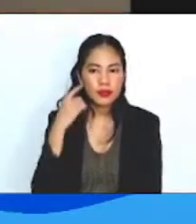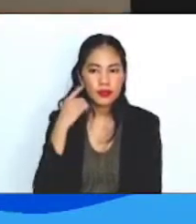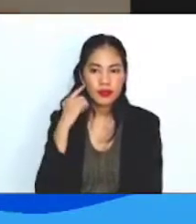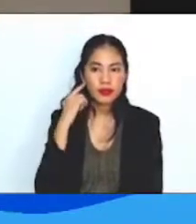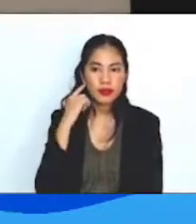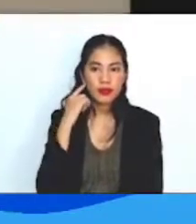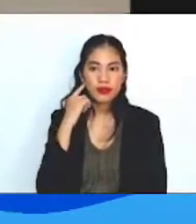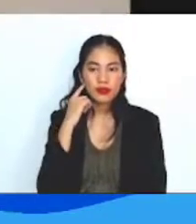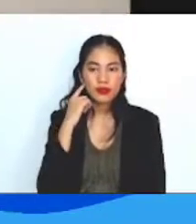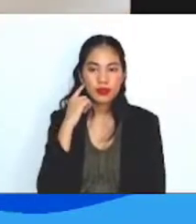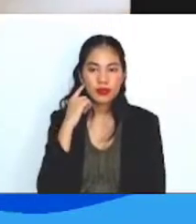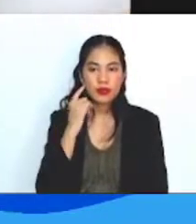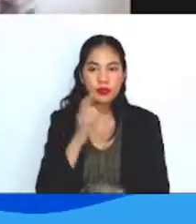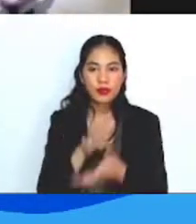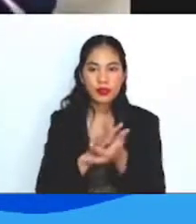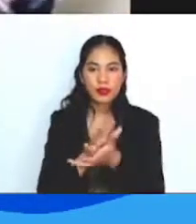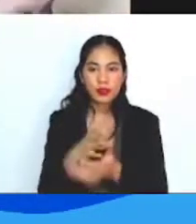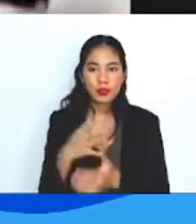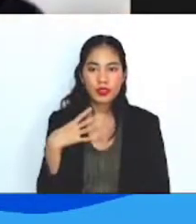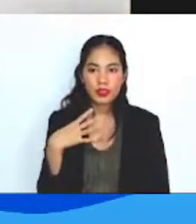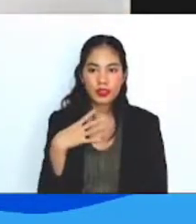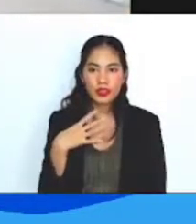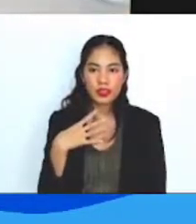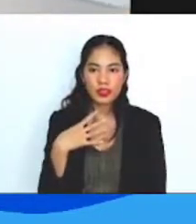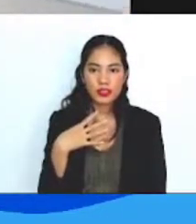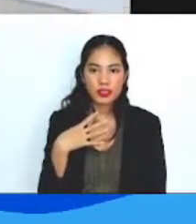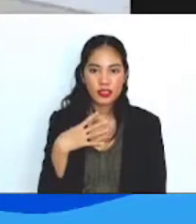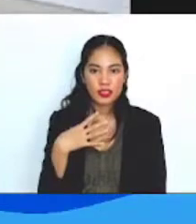happening right now. Here's the right.